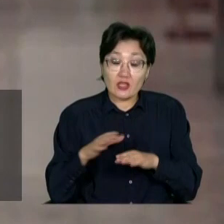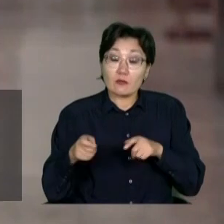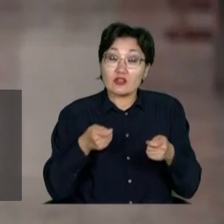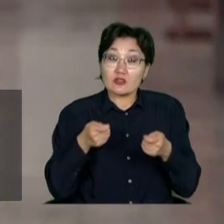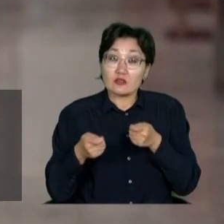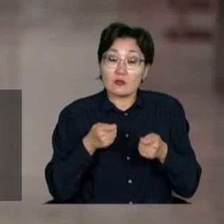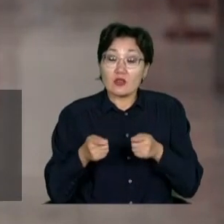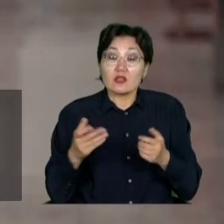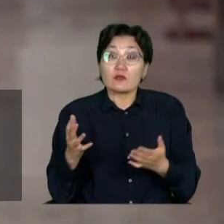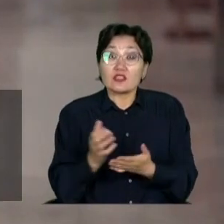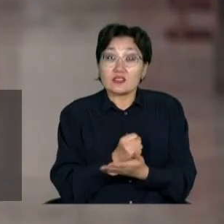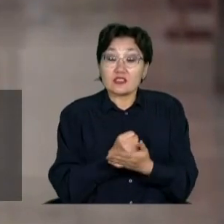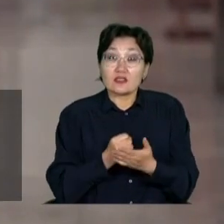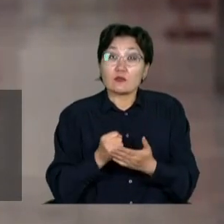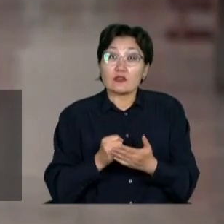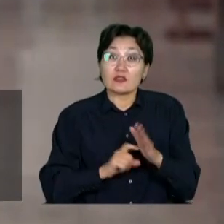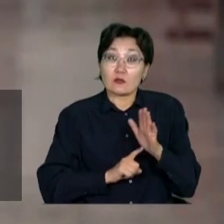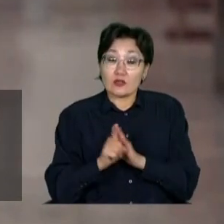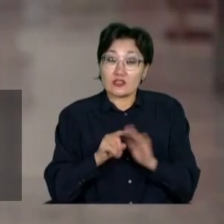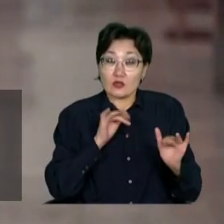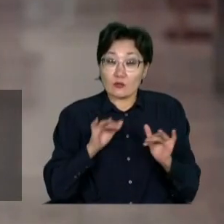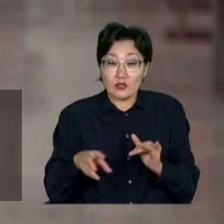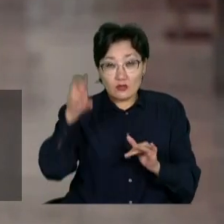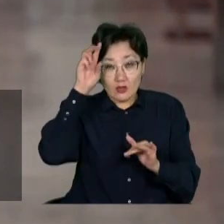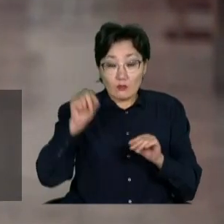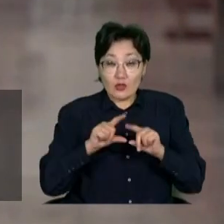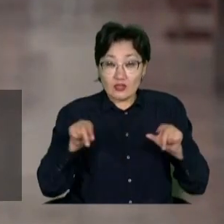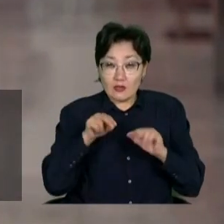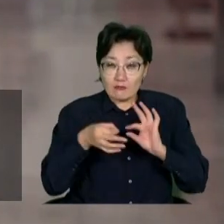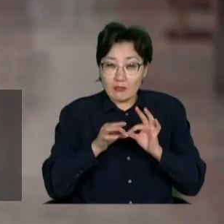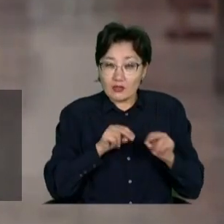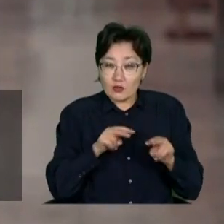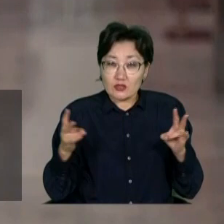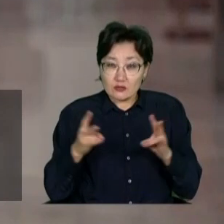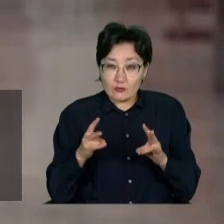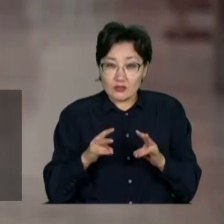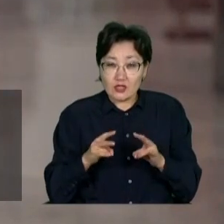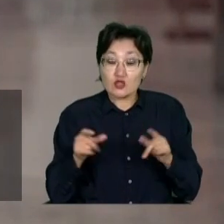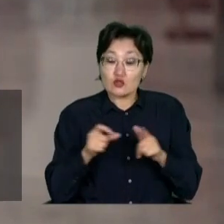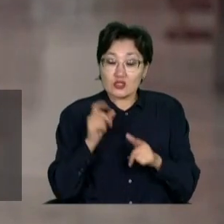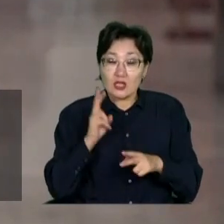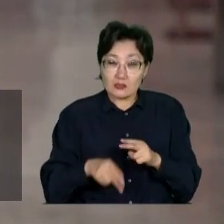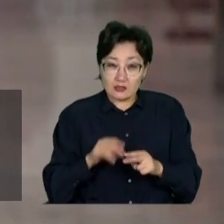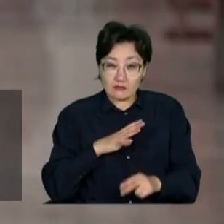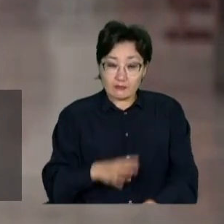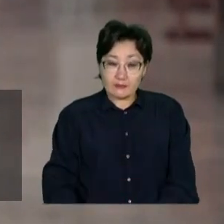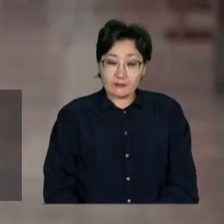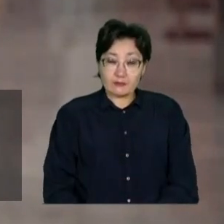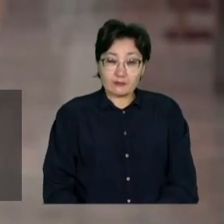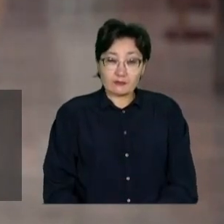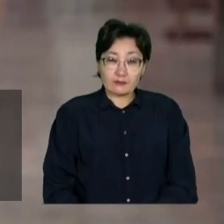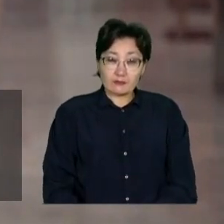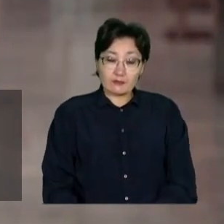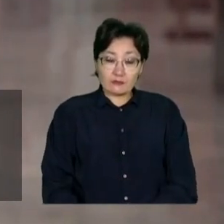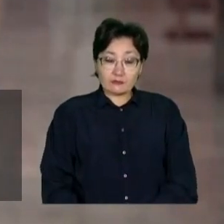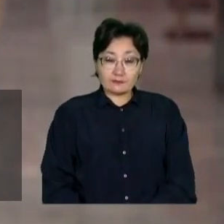президент қолға алынған істің нәтижесін мемлекеттік аппарат жіті бақылауында ұстау қажет деп сөзін аяқтады. Өмір Серікбекұлы,